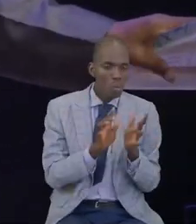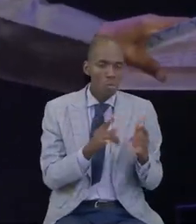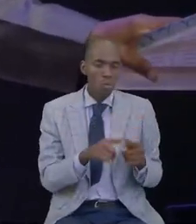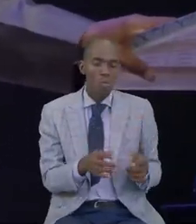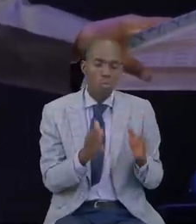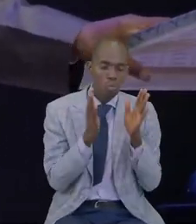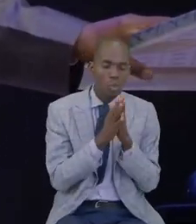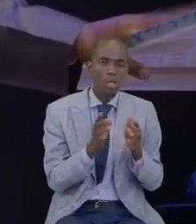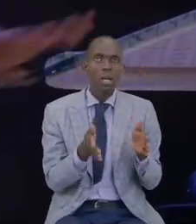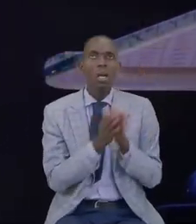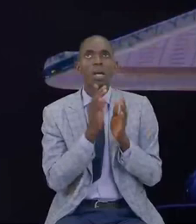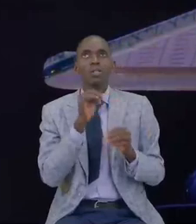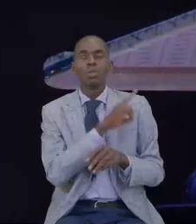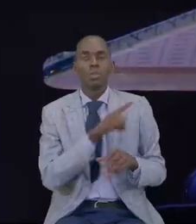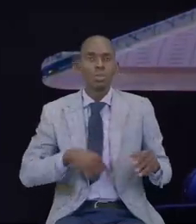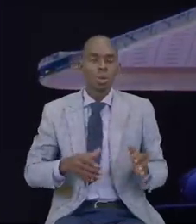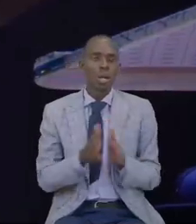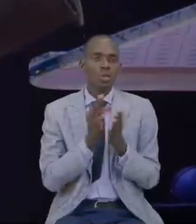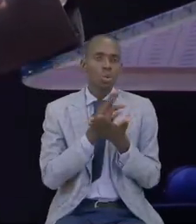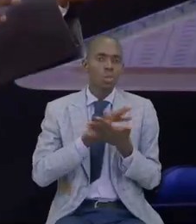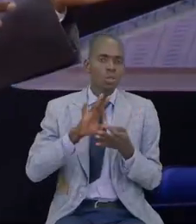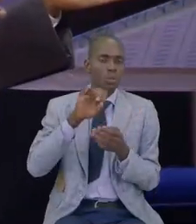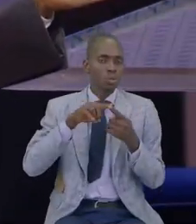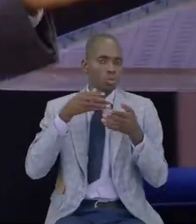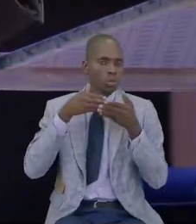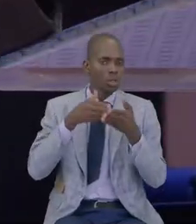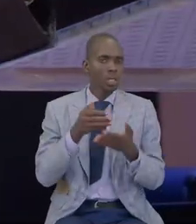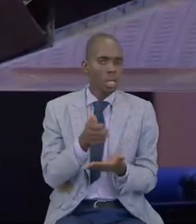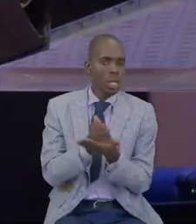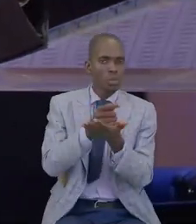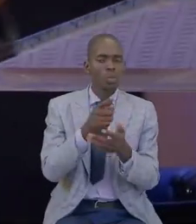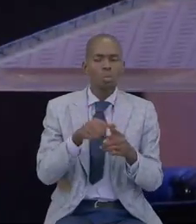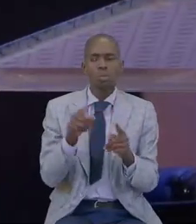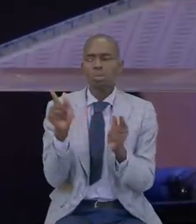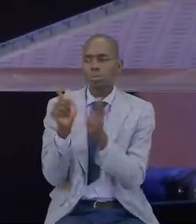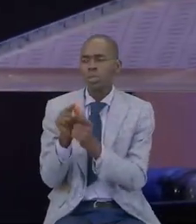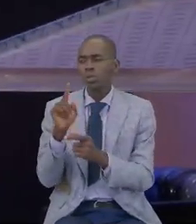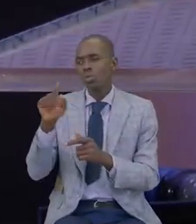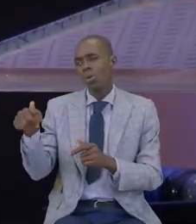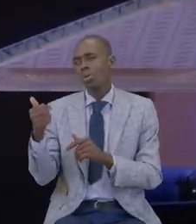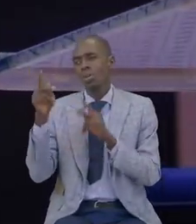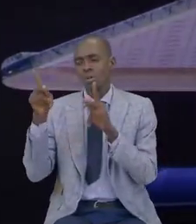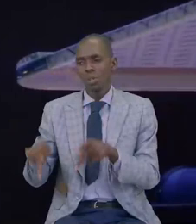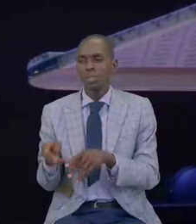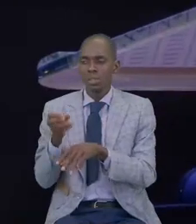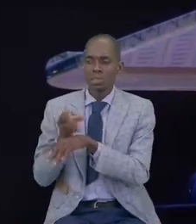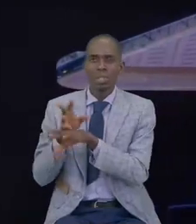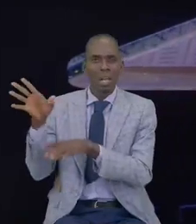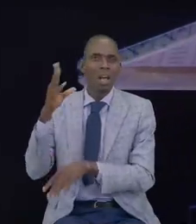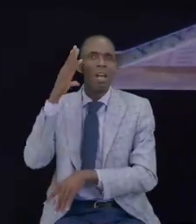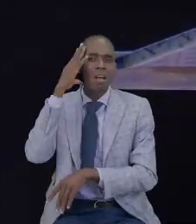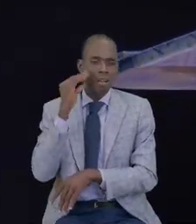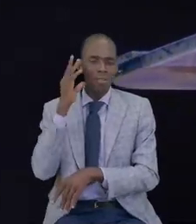voie, marche-y. Maintenant, tu vas vers un conseiller. Tu n'en as pas besoin. Et tu dis, bon,